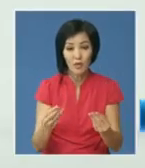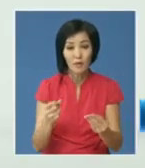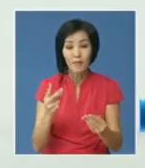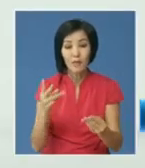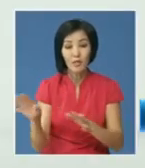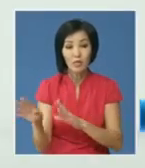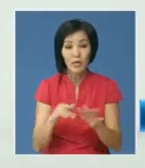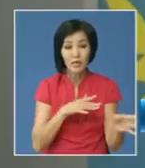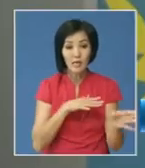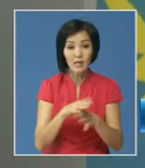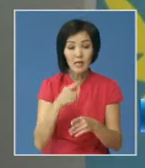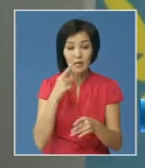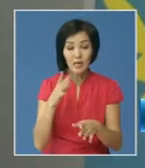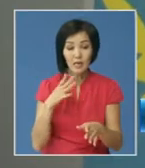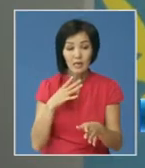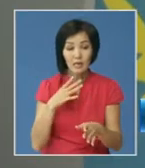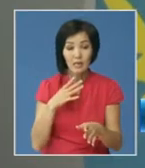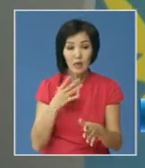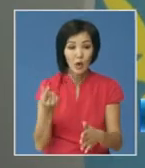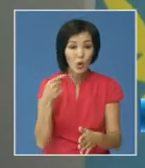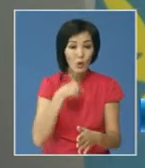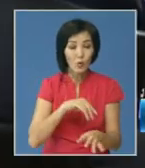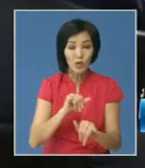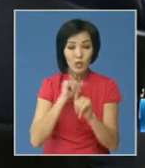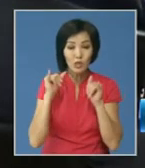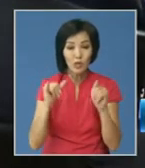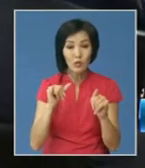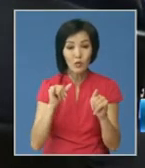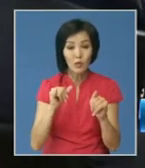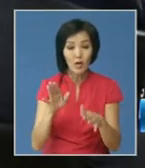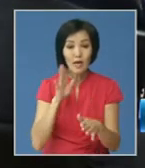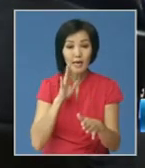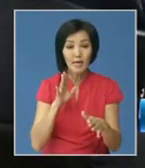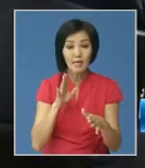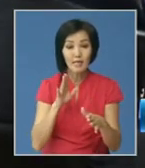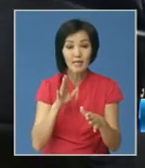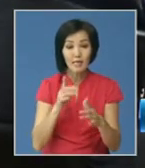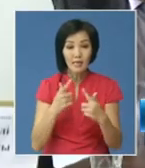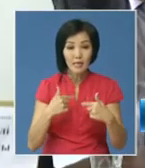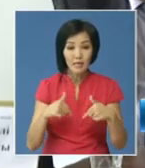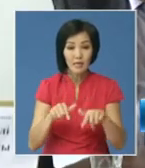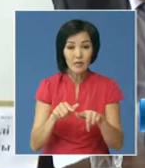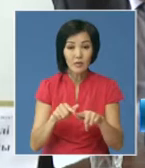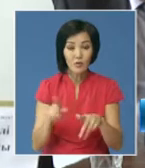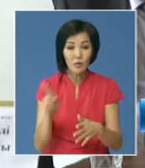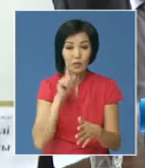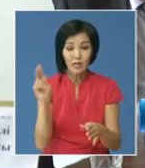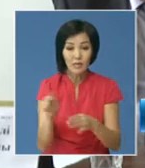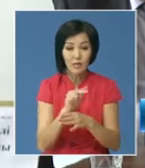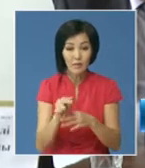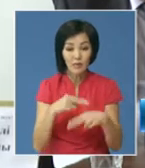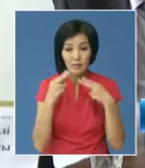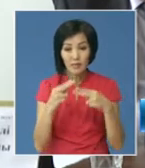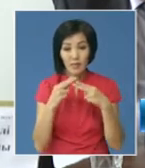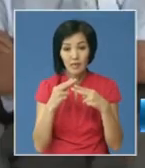шаралар атқаратынын жеткізді. Оның ішінде рухани жаңғыру аясында әйелдер кеңесін құру, жастар тәрбиесін қолға алу, сонымен қатар тұрғындарды